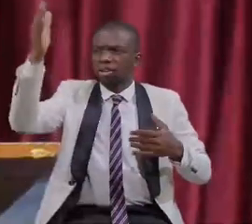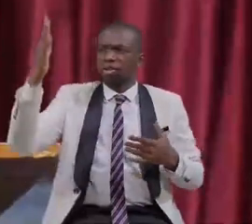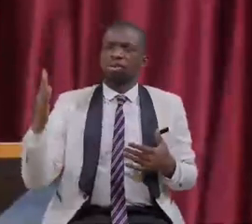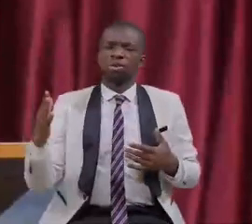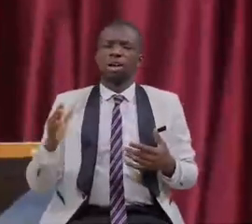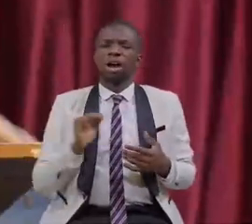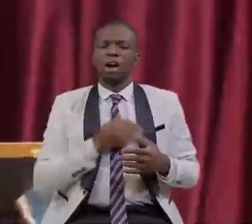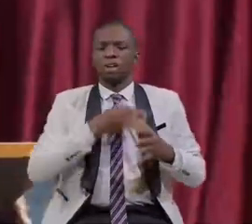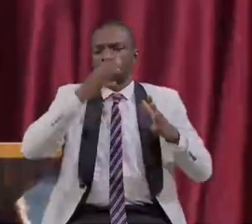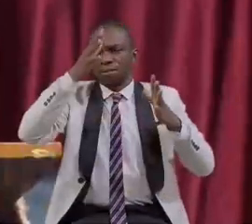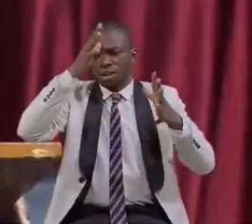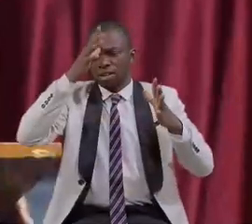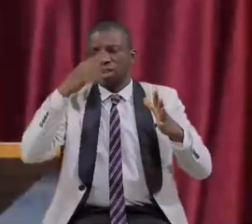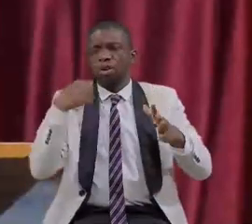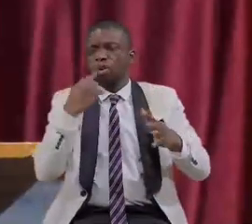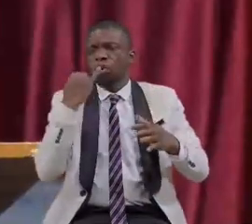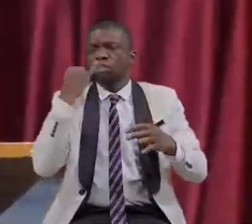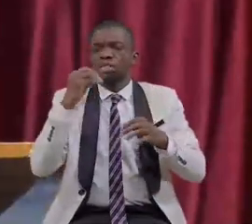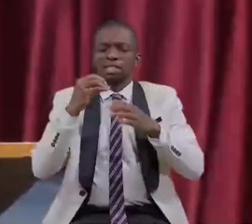aux cieux, donne-nous aujourd'hui.